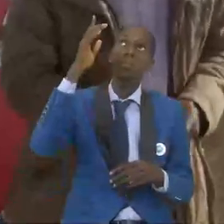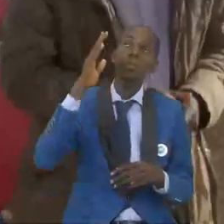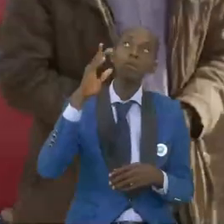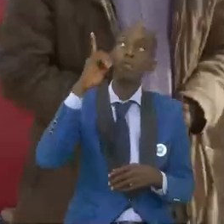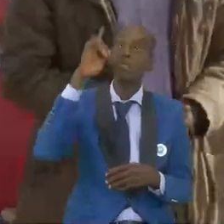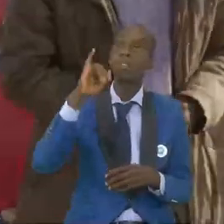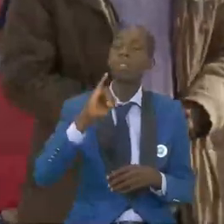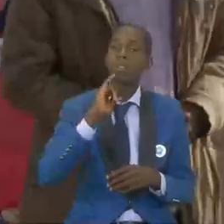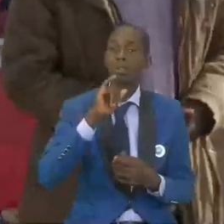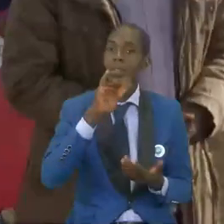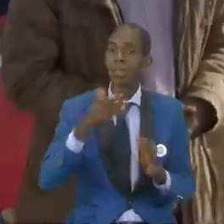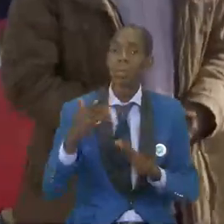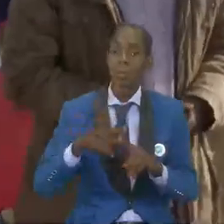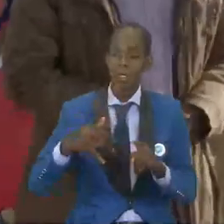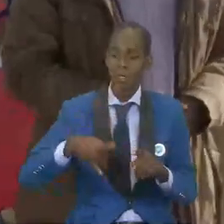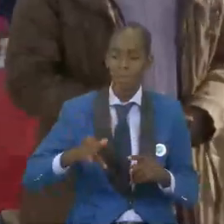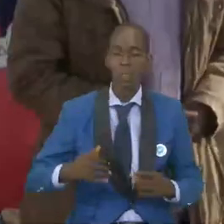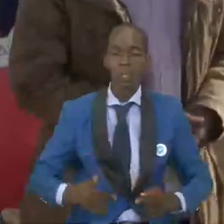qu'il est le Dieu vivant.